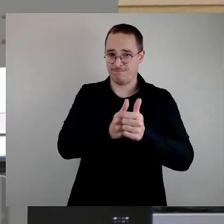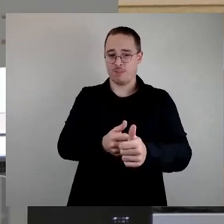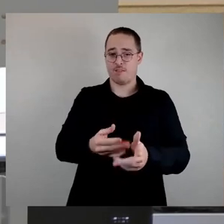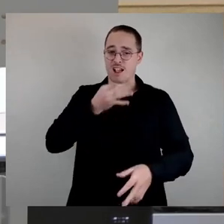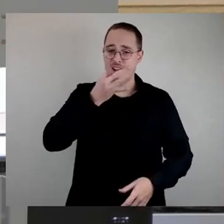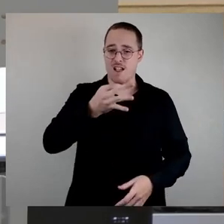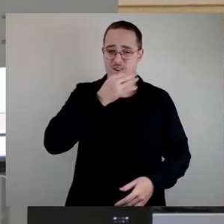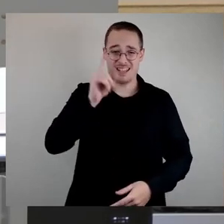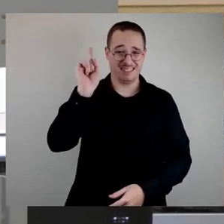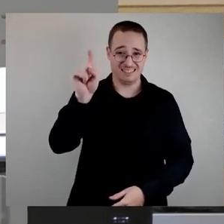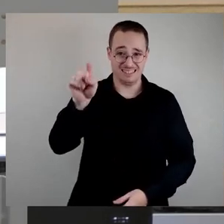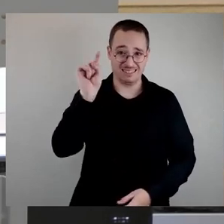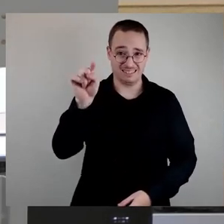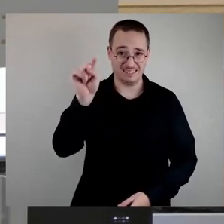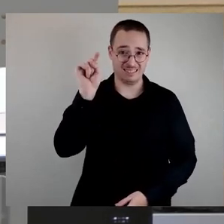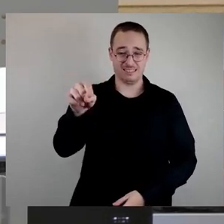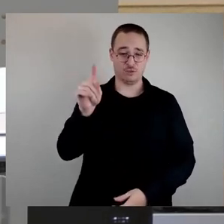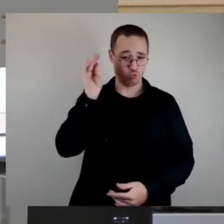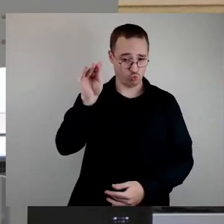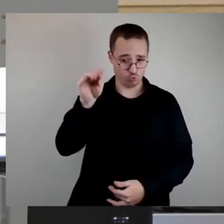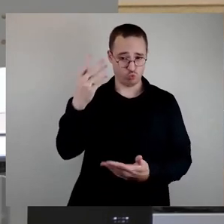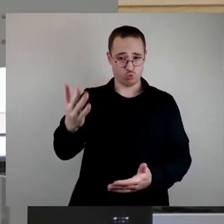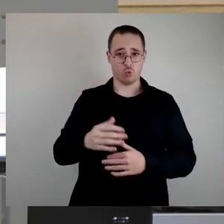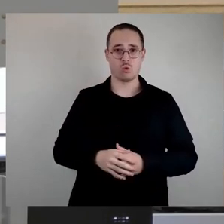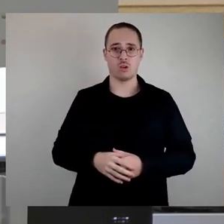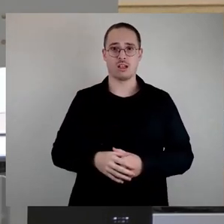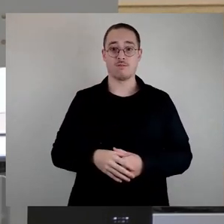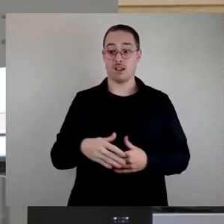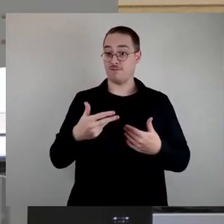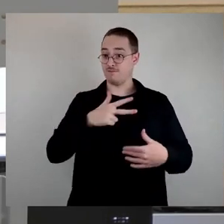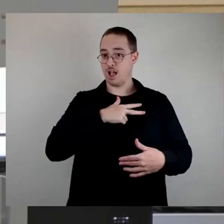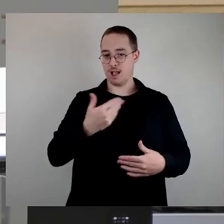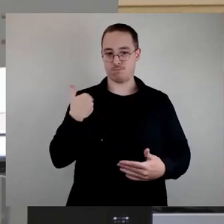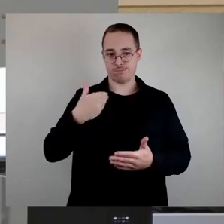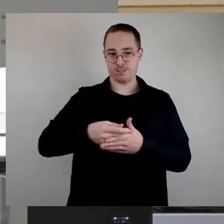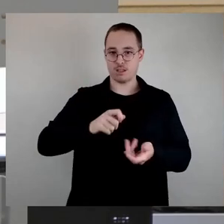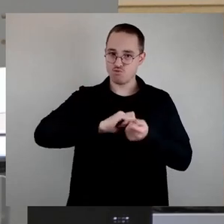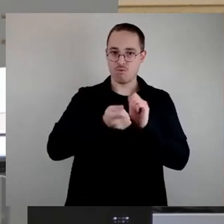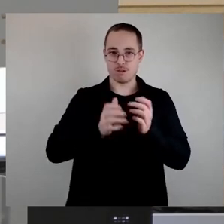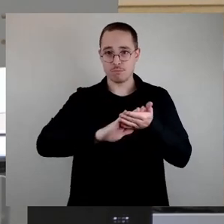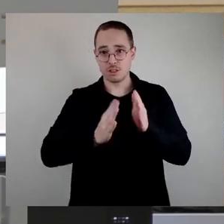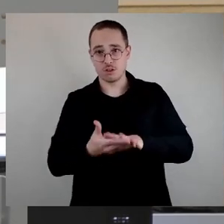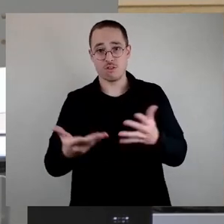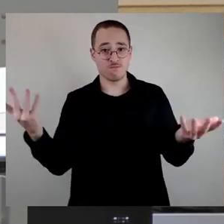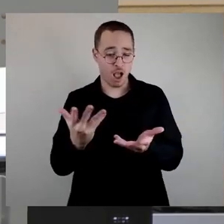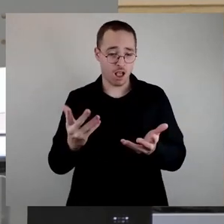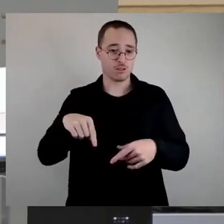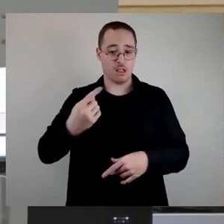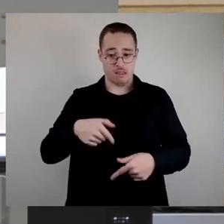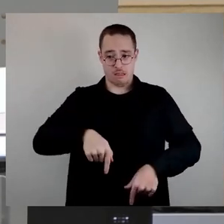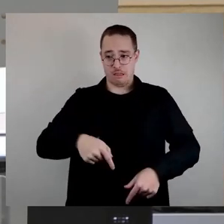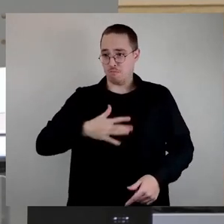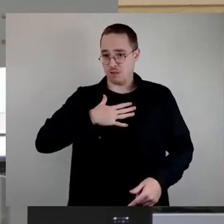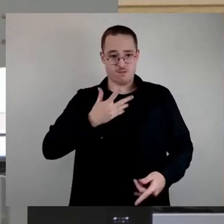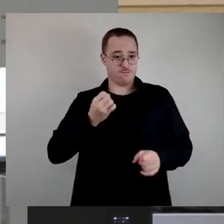drauf tun und fragen, was haben wir denn jetzt praktisch getan, damit beseitigbare, durch Beschluss, durch Verwaltungshandel, durch unser Handeln,